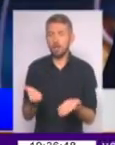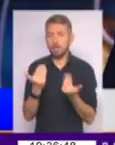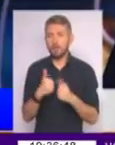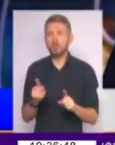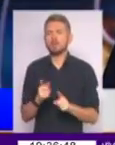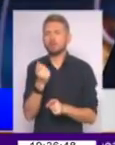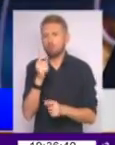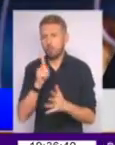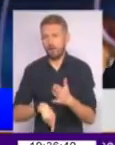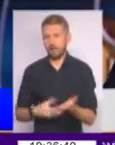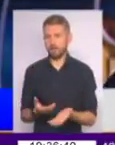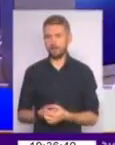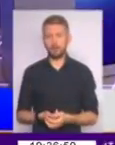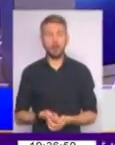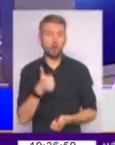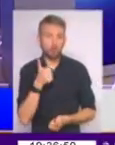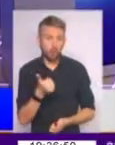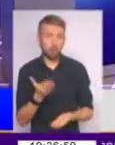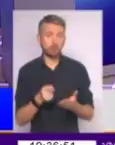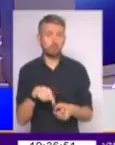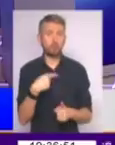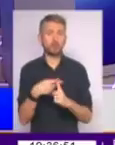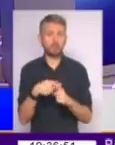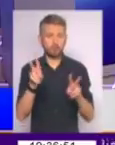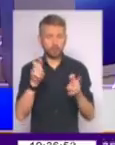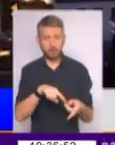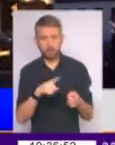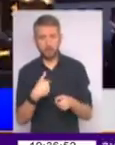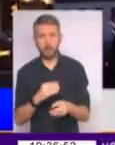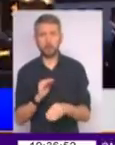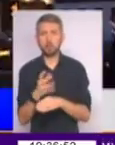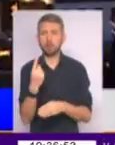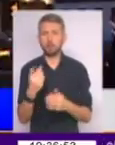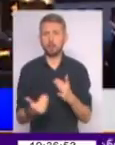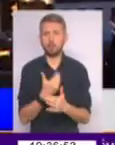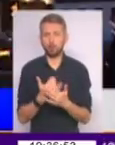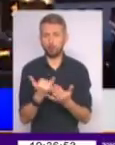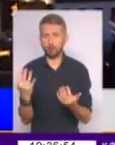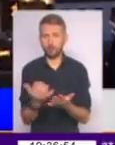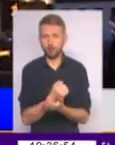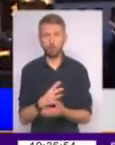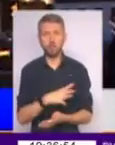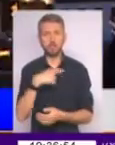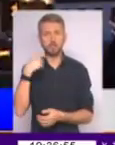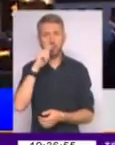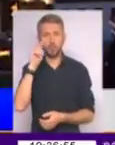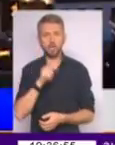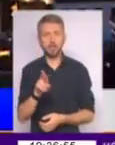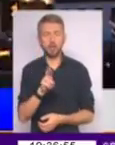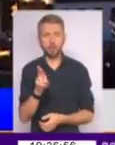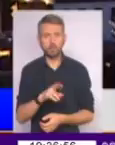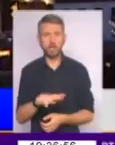хоч повіримо. Да? Добре, ну раз ви на позитивну тему переключилися, то я додам ще одну новину, яку сьогодні знайшов. Колишній президент України Віктор Янукович